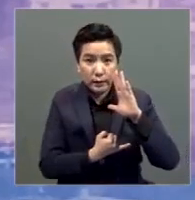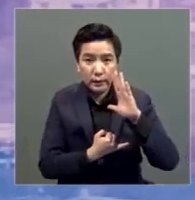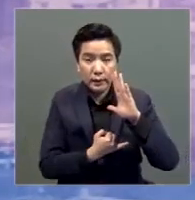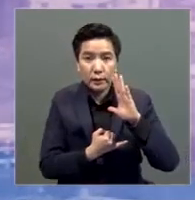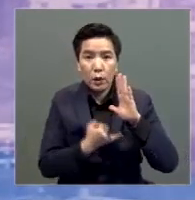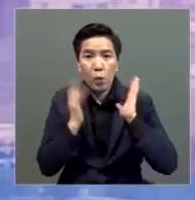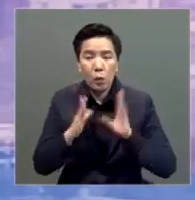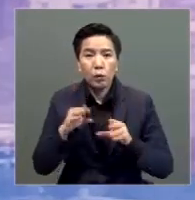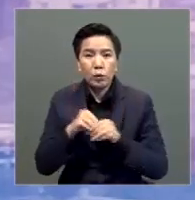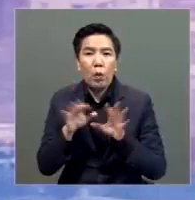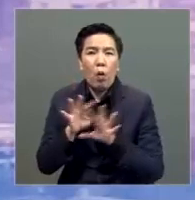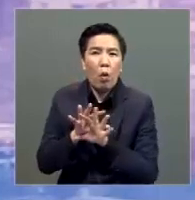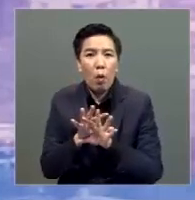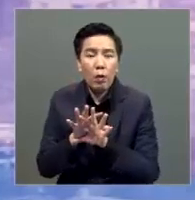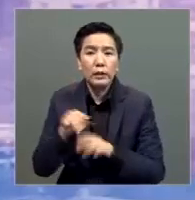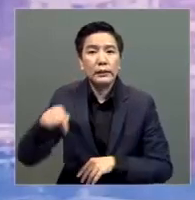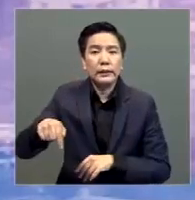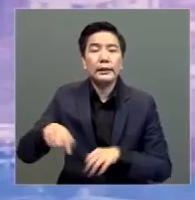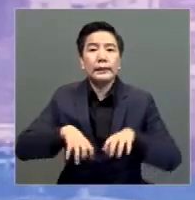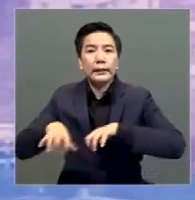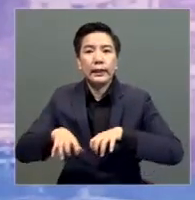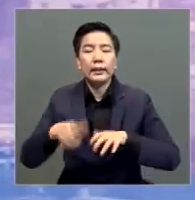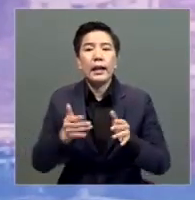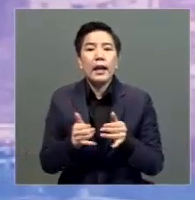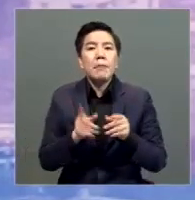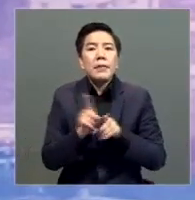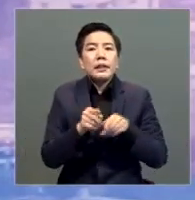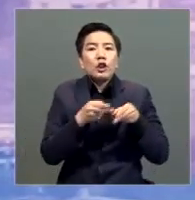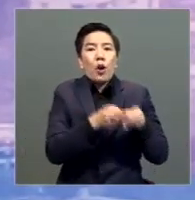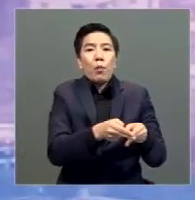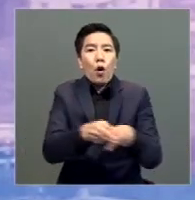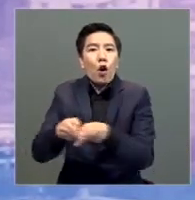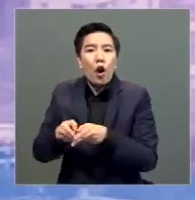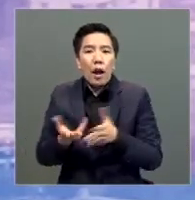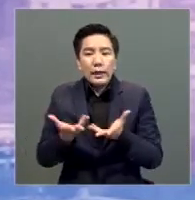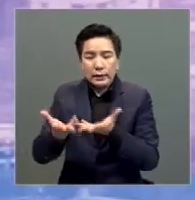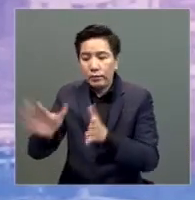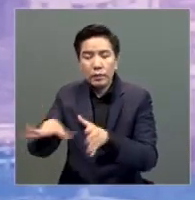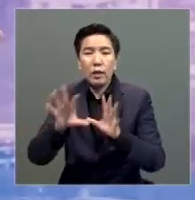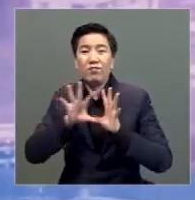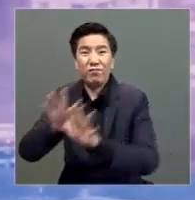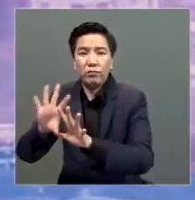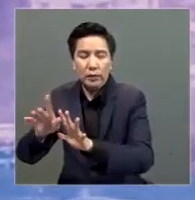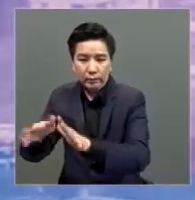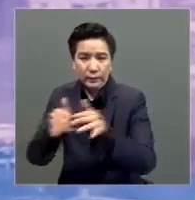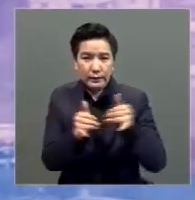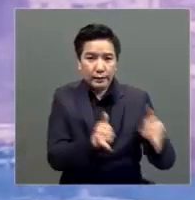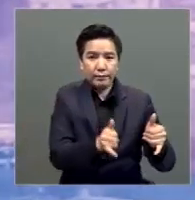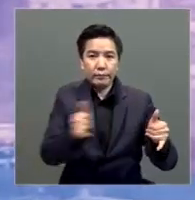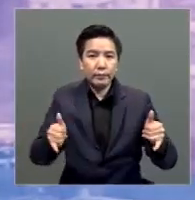คนพวกนี้ไปออกันอยู่เนี่ยจัดที่เอกเทศแล้วก็เชิญไปกักกันเอาไว้